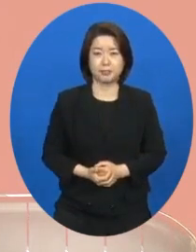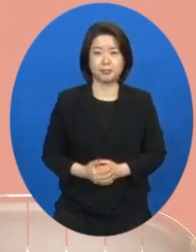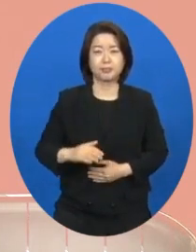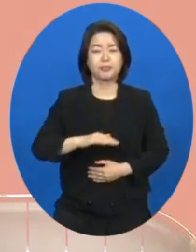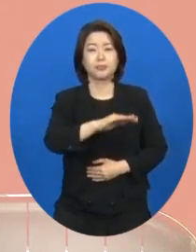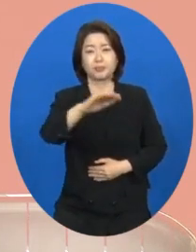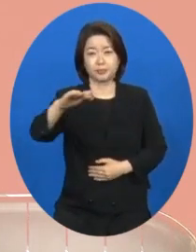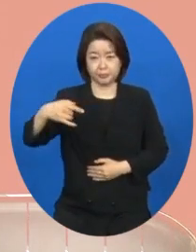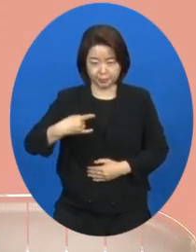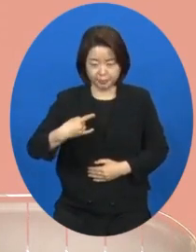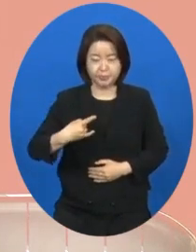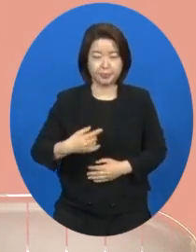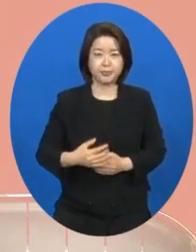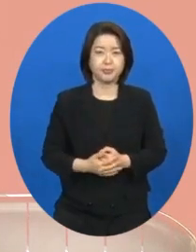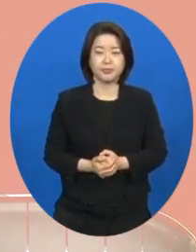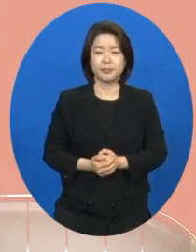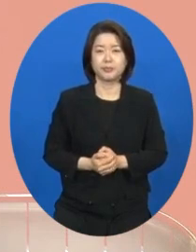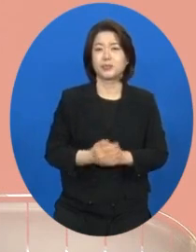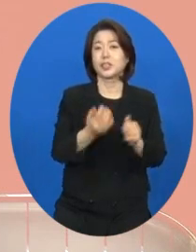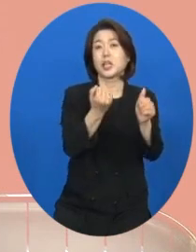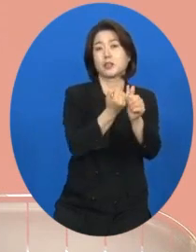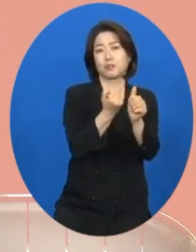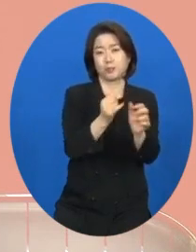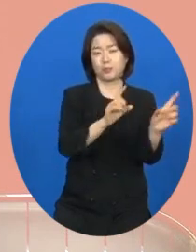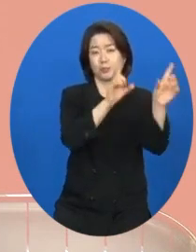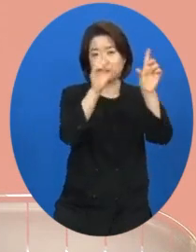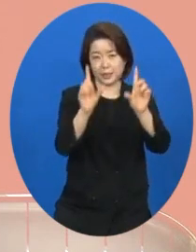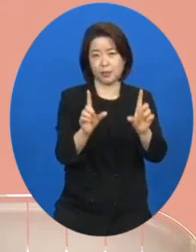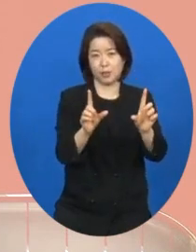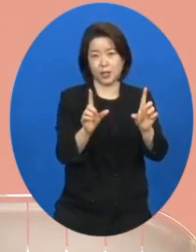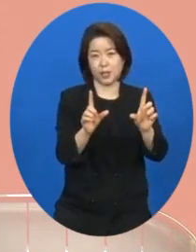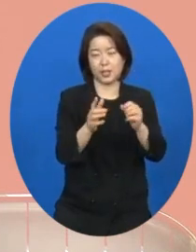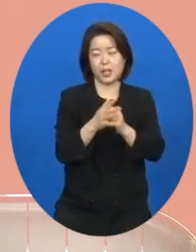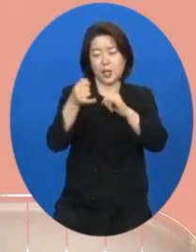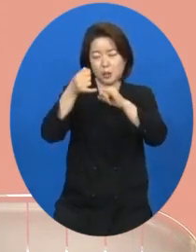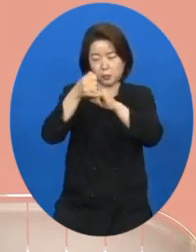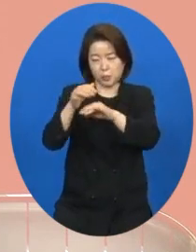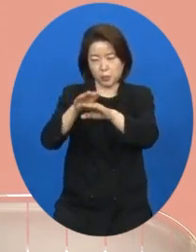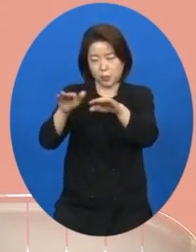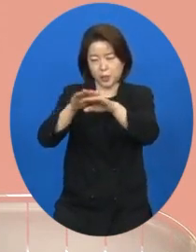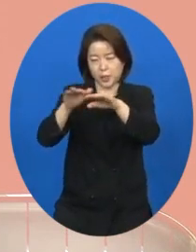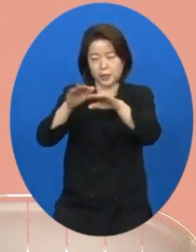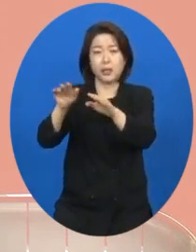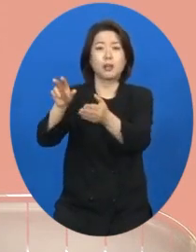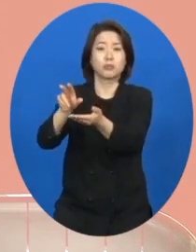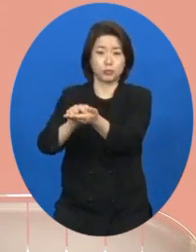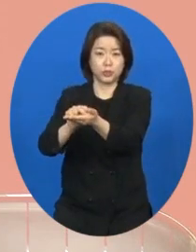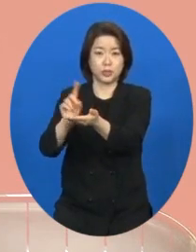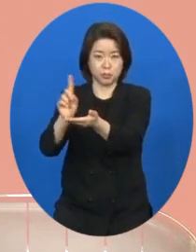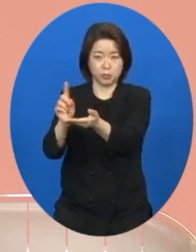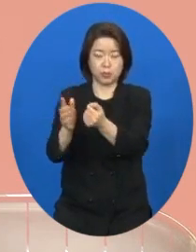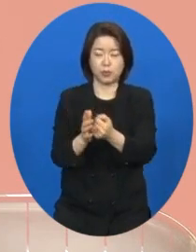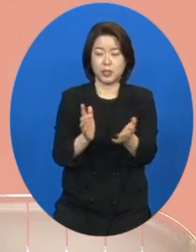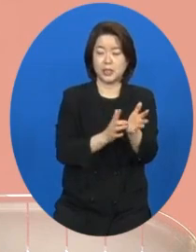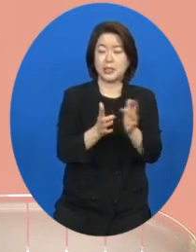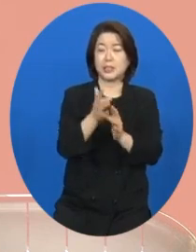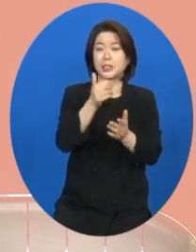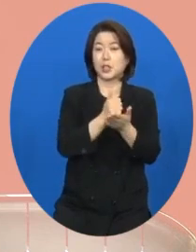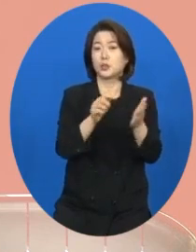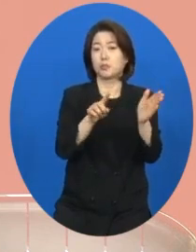우리에게 있어서 부부 생활에 있어서 꼭 해결해야 될 문제, 예수를